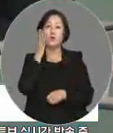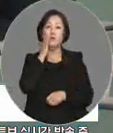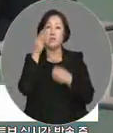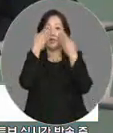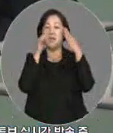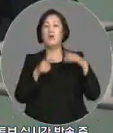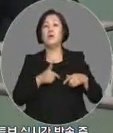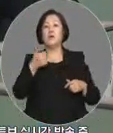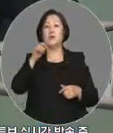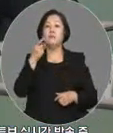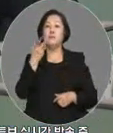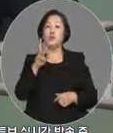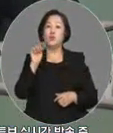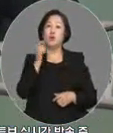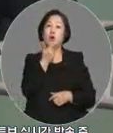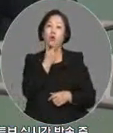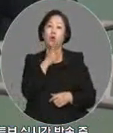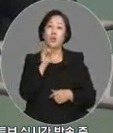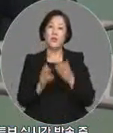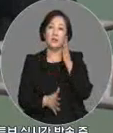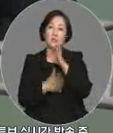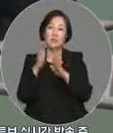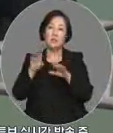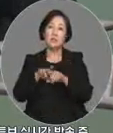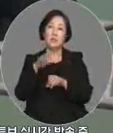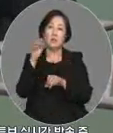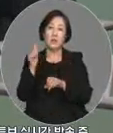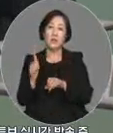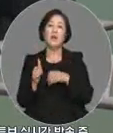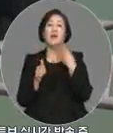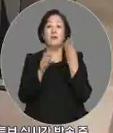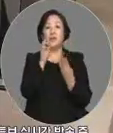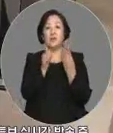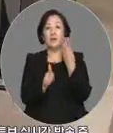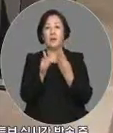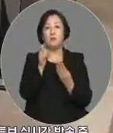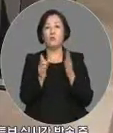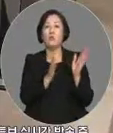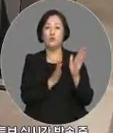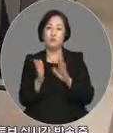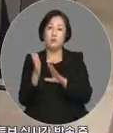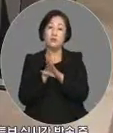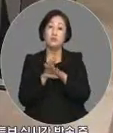명예교수, 오흥일 전 시체육회 사무처장 이렇게 4명으로 늘었습니다.